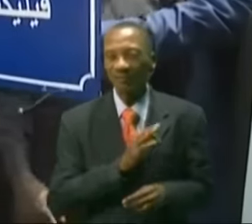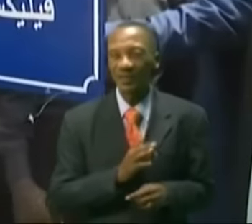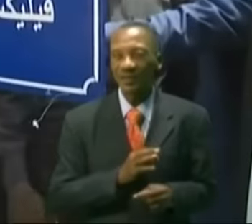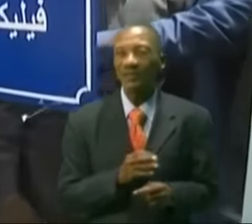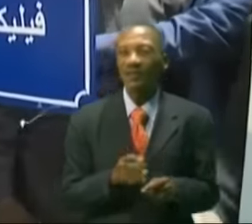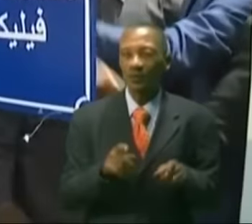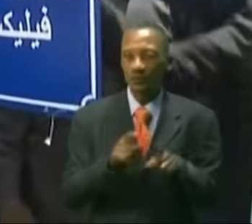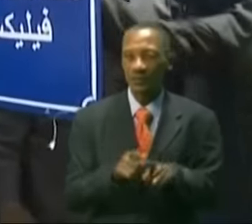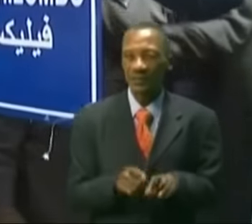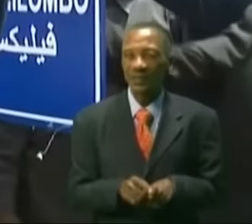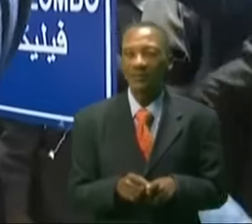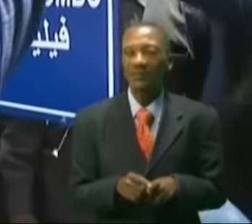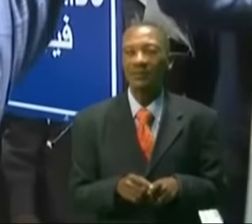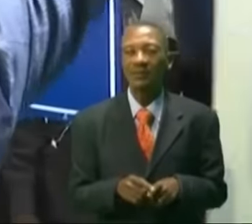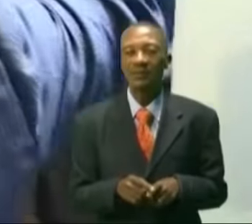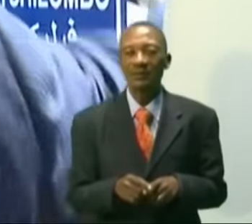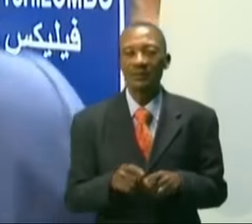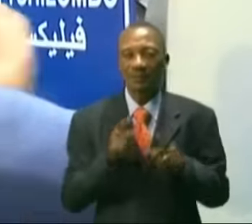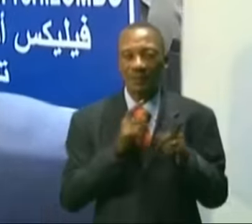Voilà.